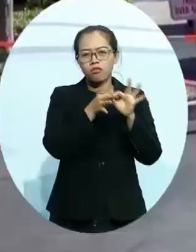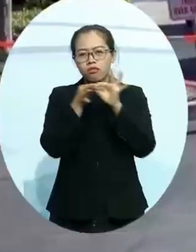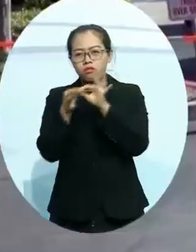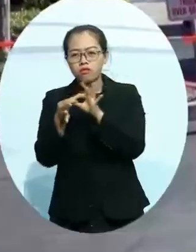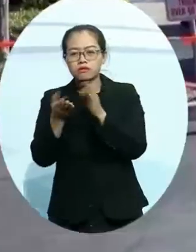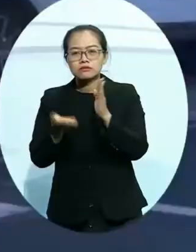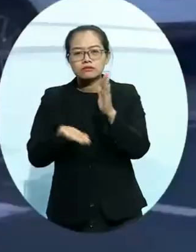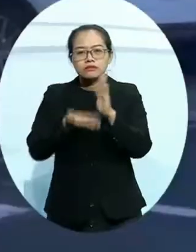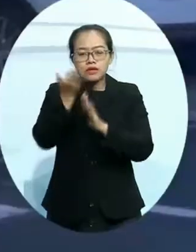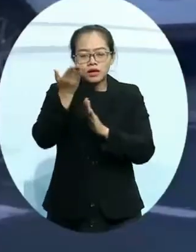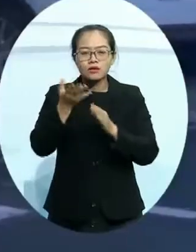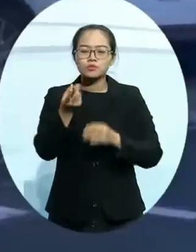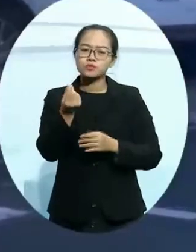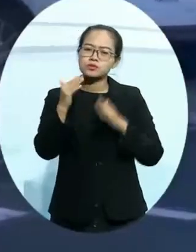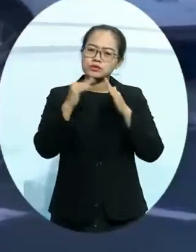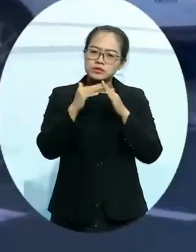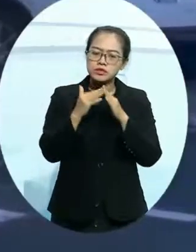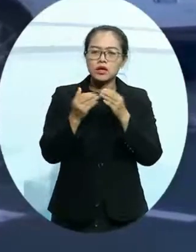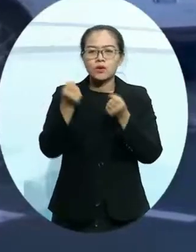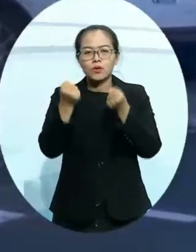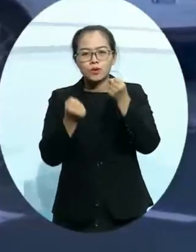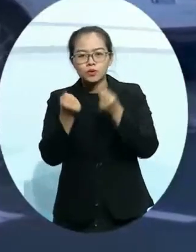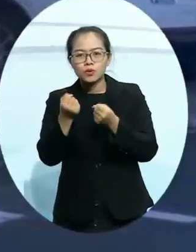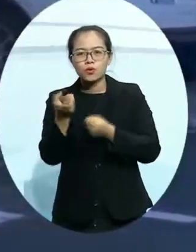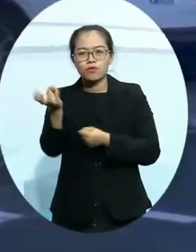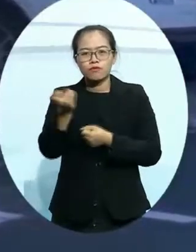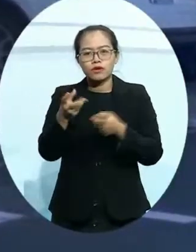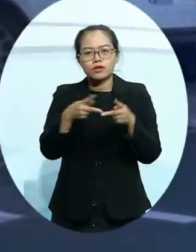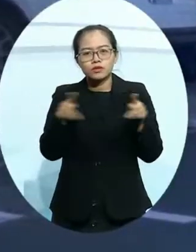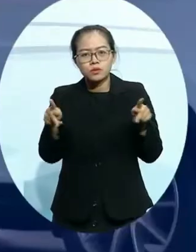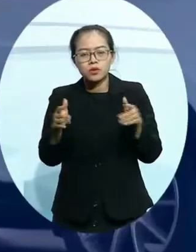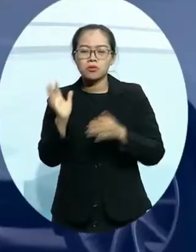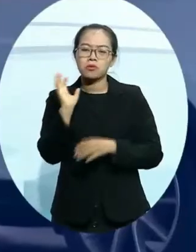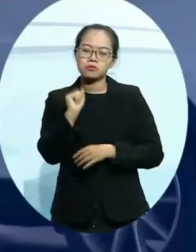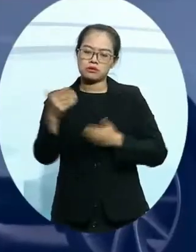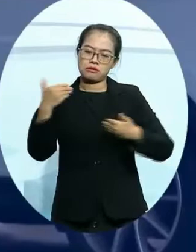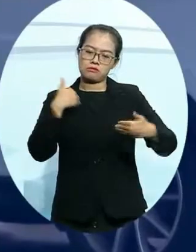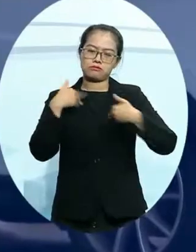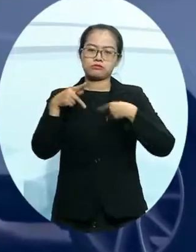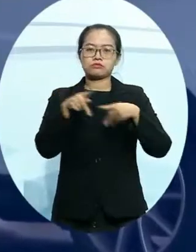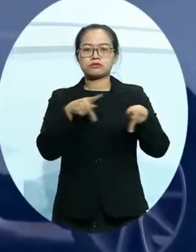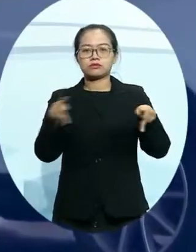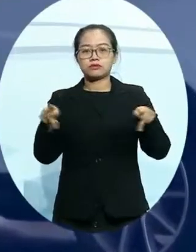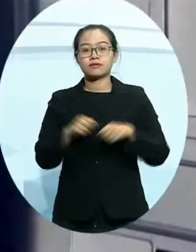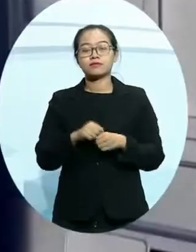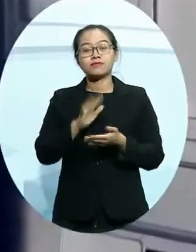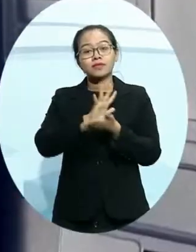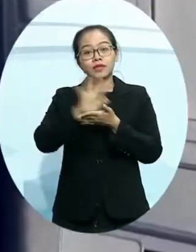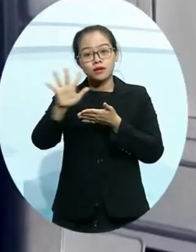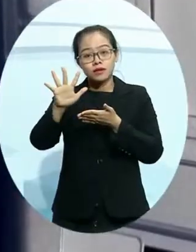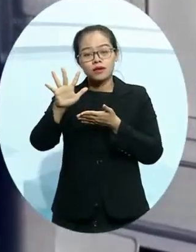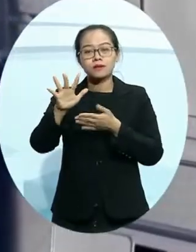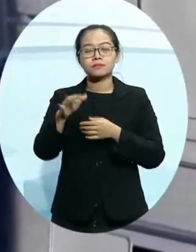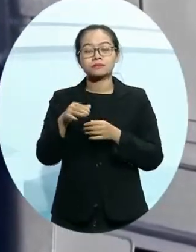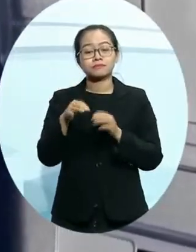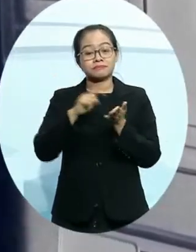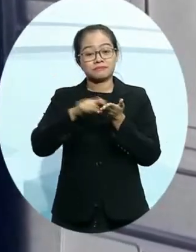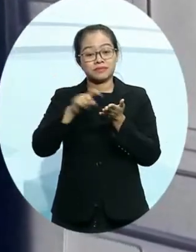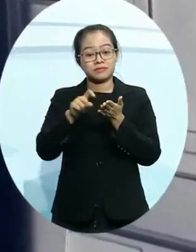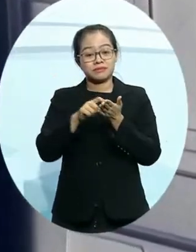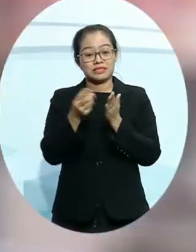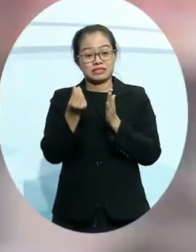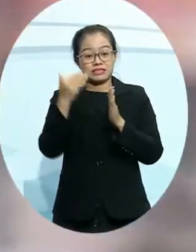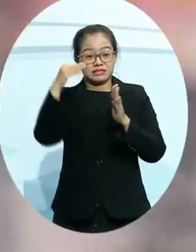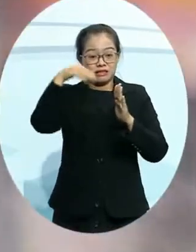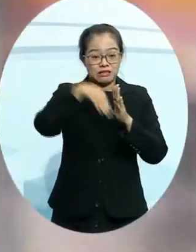tô, lãi thẻ tín dụng, giảm vay kinh doanh, có thể khiến nền kinh tế giảm tốc. Trong tháng 5, tỷ lệ lạm phát tại Mỹ đạt 8,6%, mức